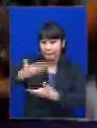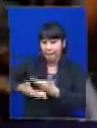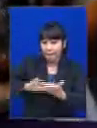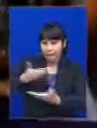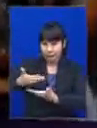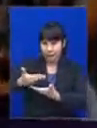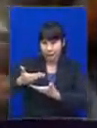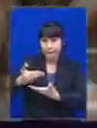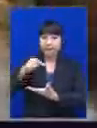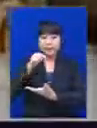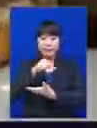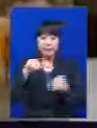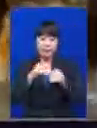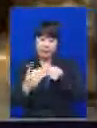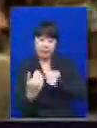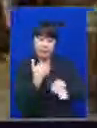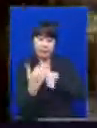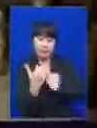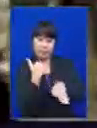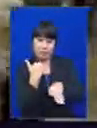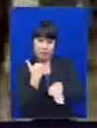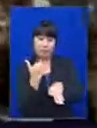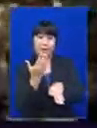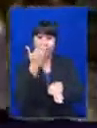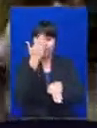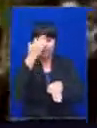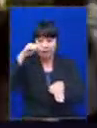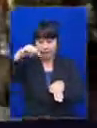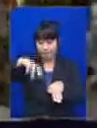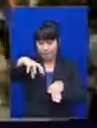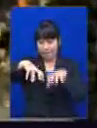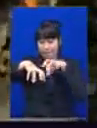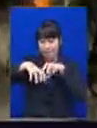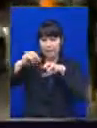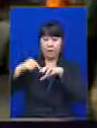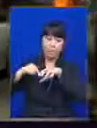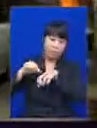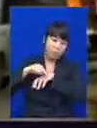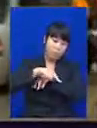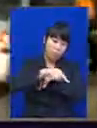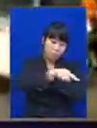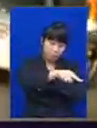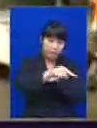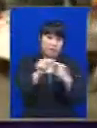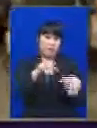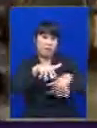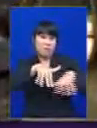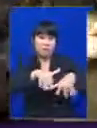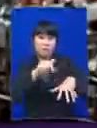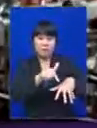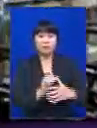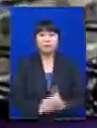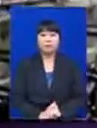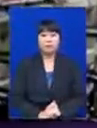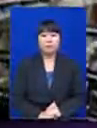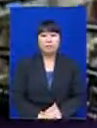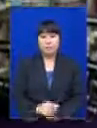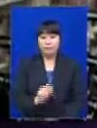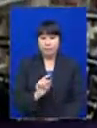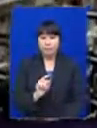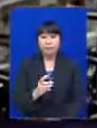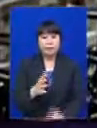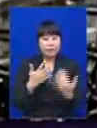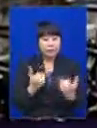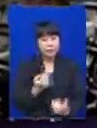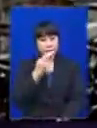ตั้งอยู่เรียงรายริมถนนตั้งแต่ปากทางด่านจังหวัดท่าขี้เหล็กไปจนถึงเมืองชั้นในบรรยากาศที่นี่ท